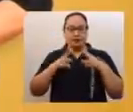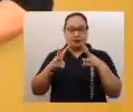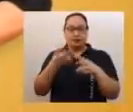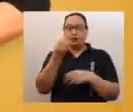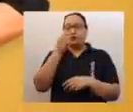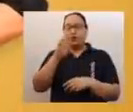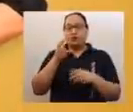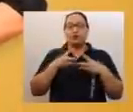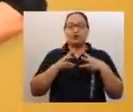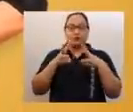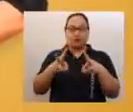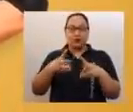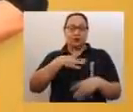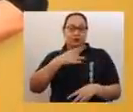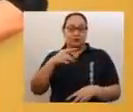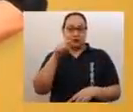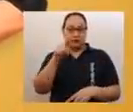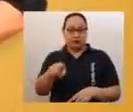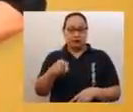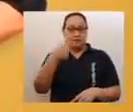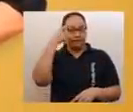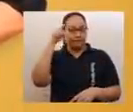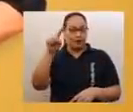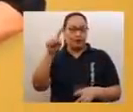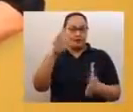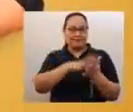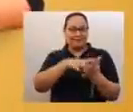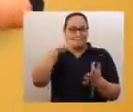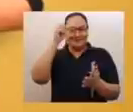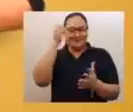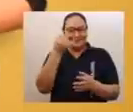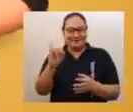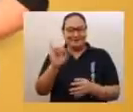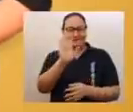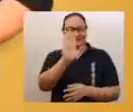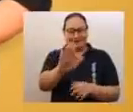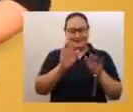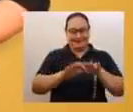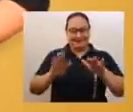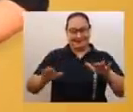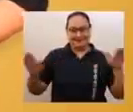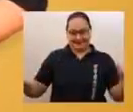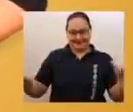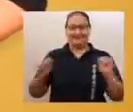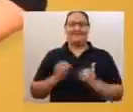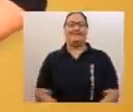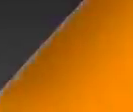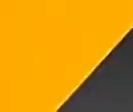modality o pamamaraan na gusto ninyo para sa pagkatuto ng inyong mga anak.